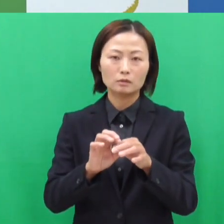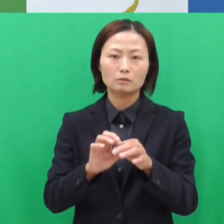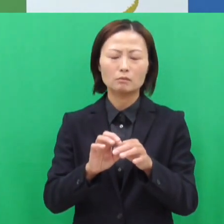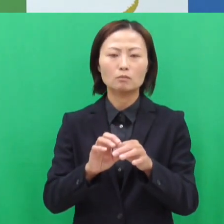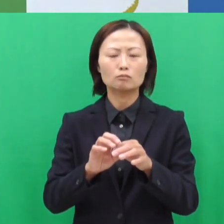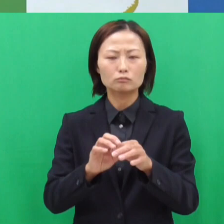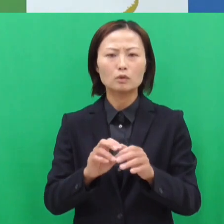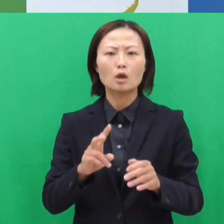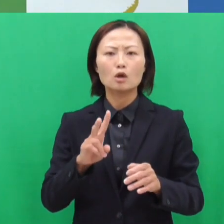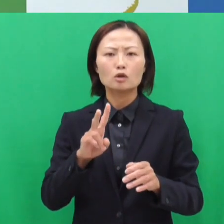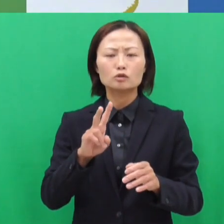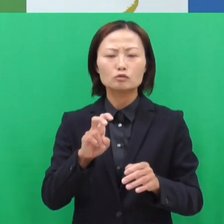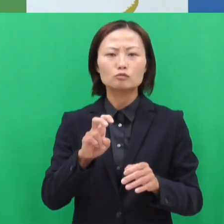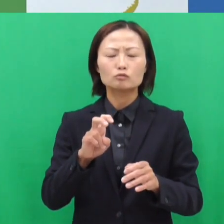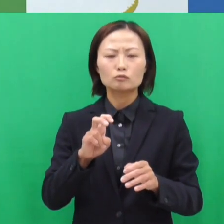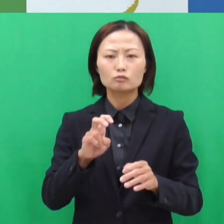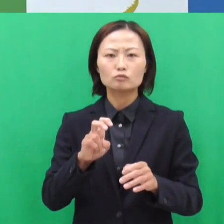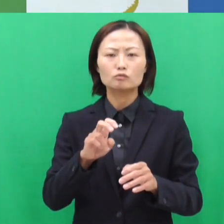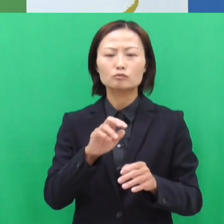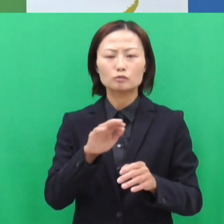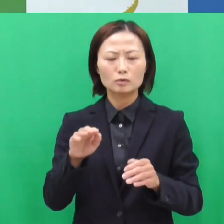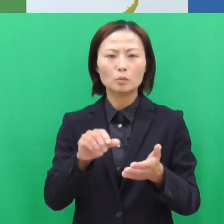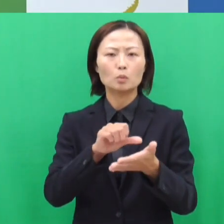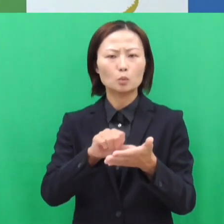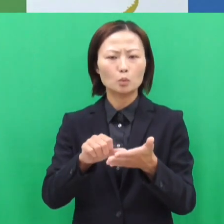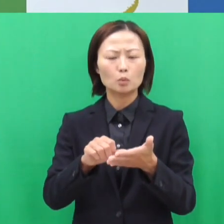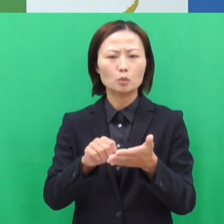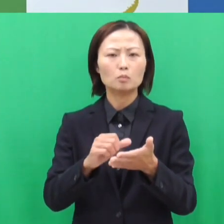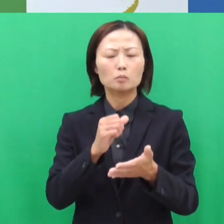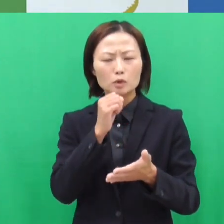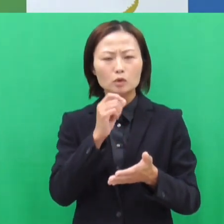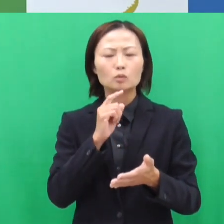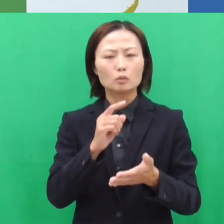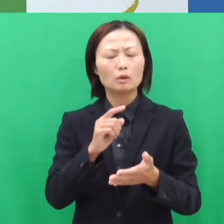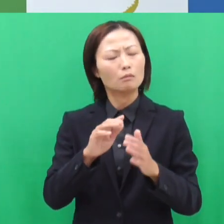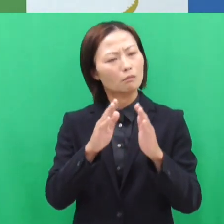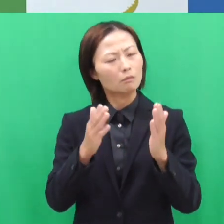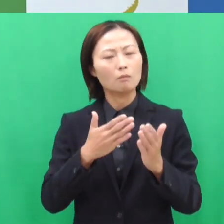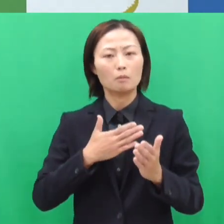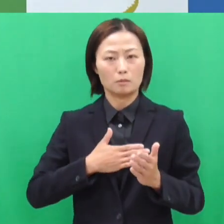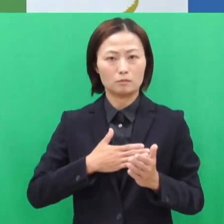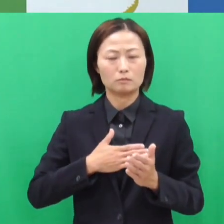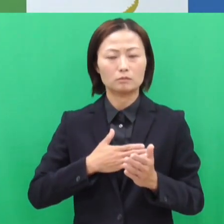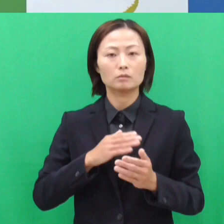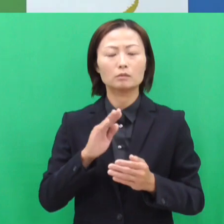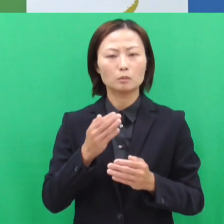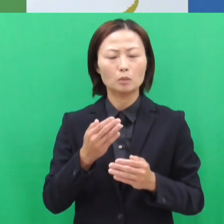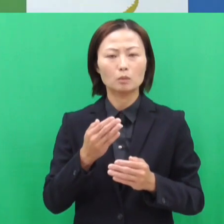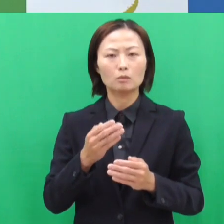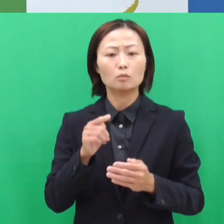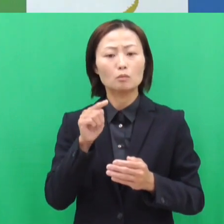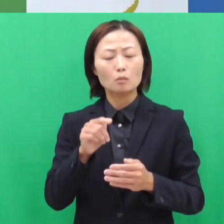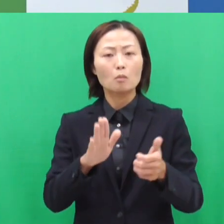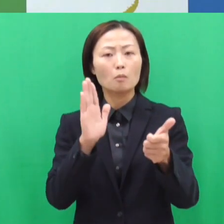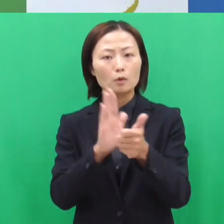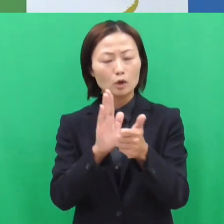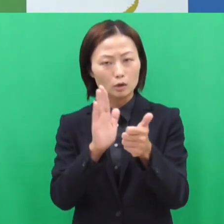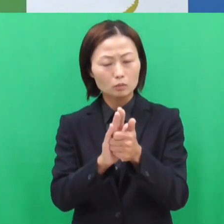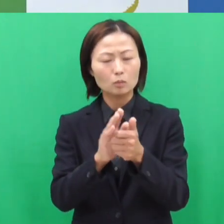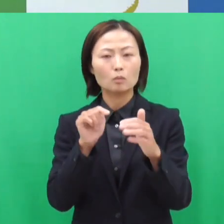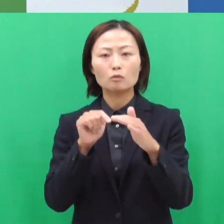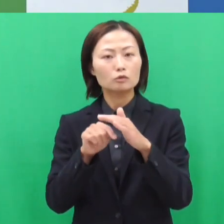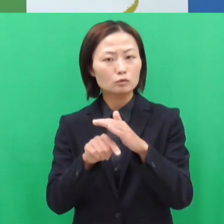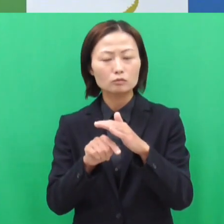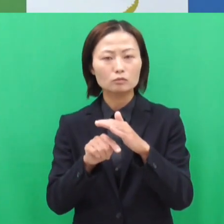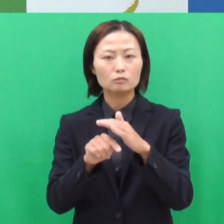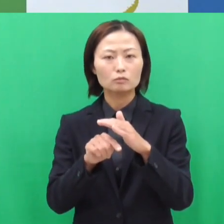割合が低いからっていうのは何かわかるんですけれどもそうするとこの20代でアップする理由というかそして背景